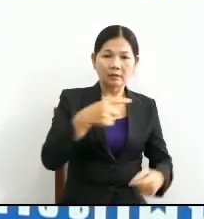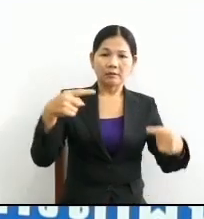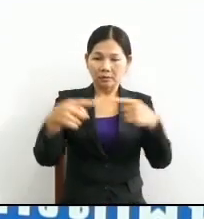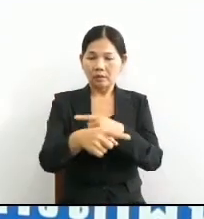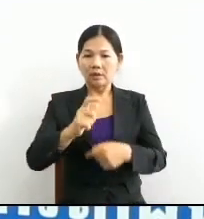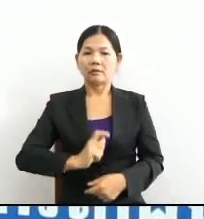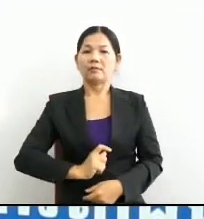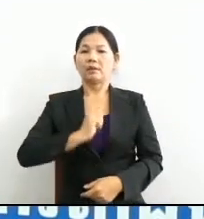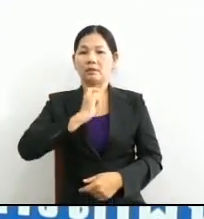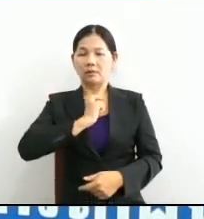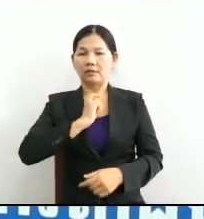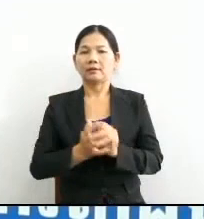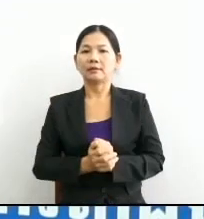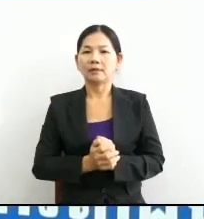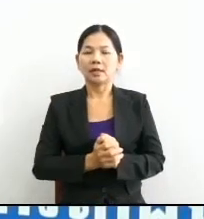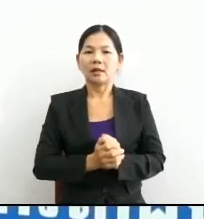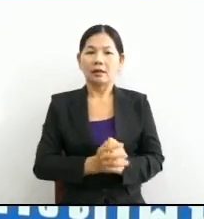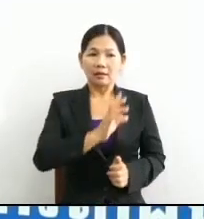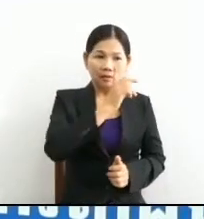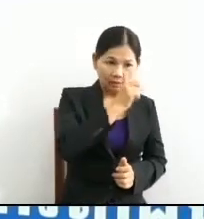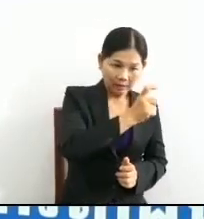tôi nắng rùa con ăn được con ai